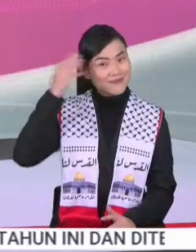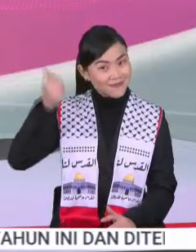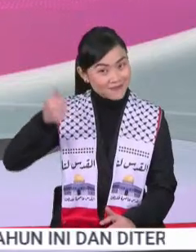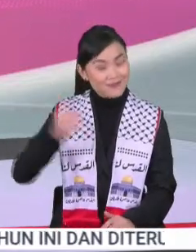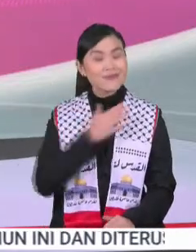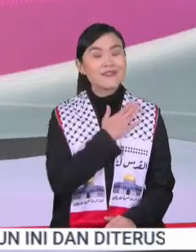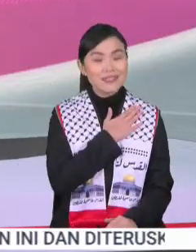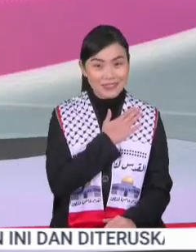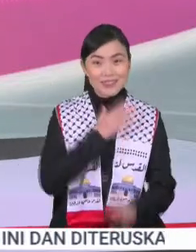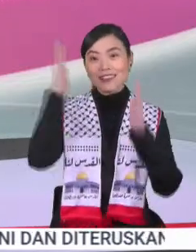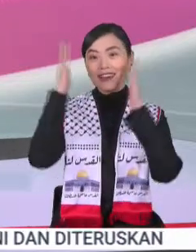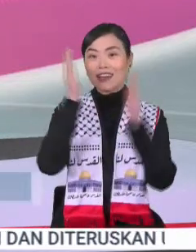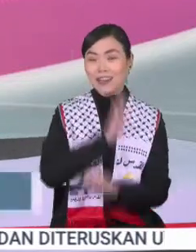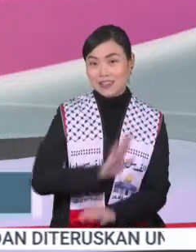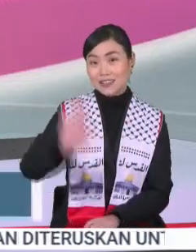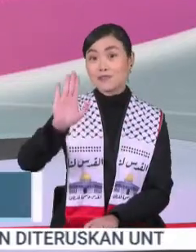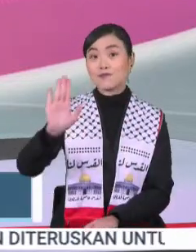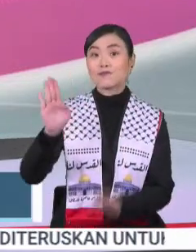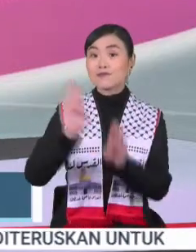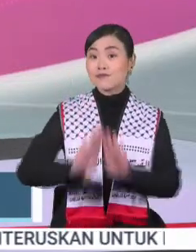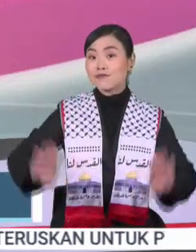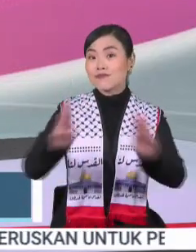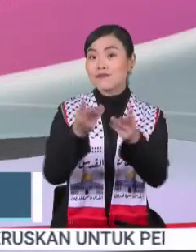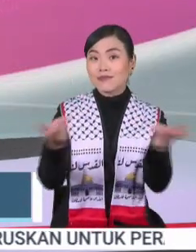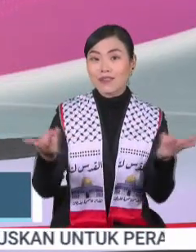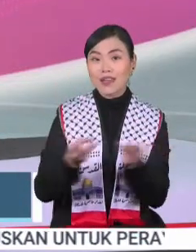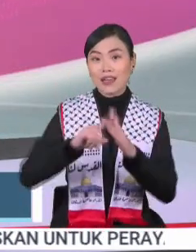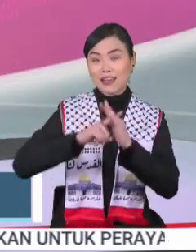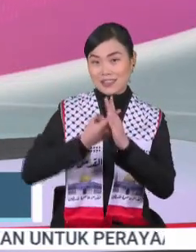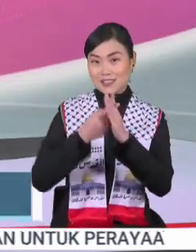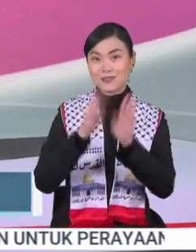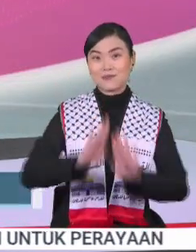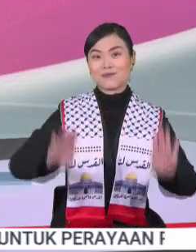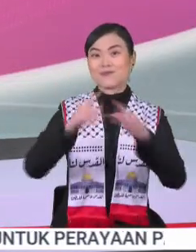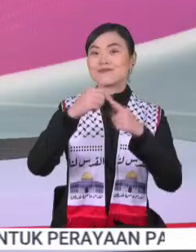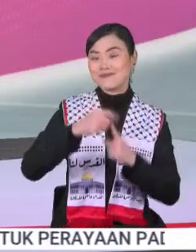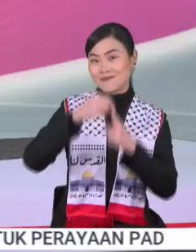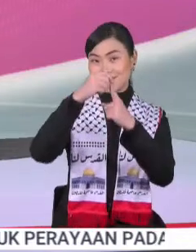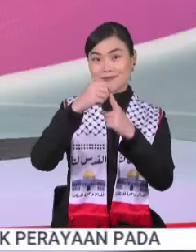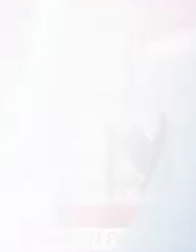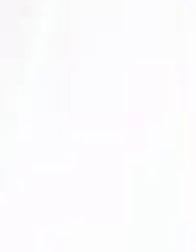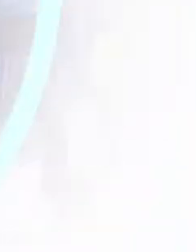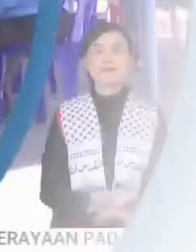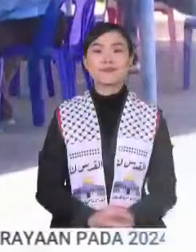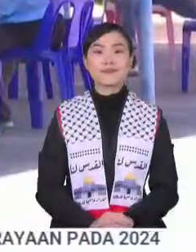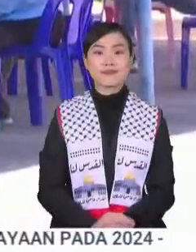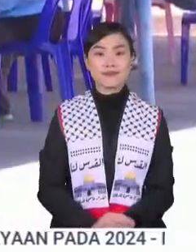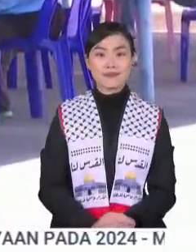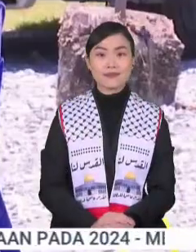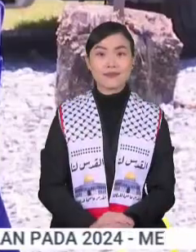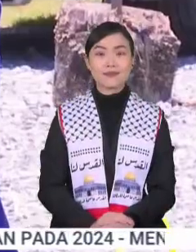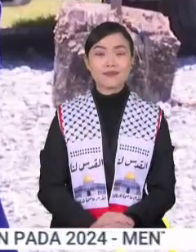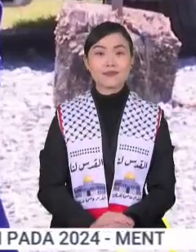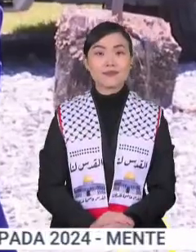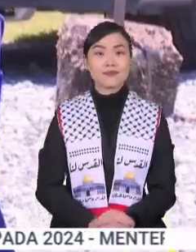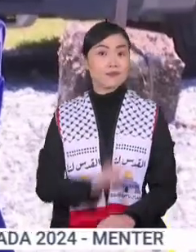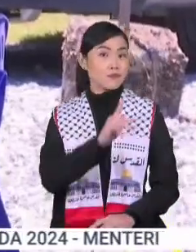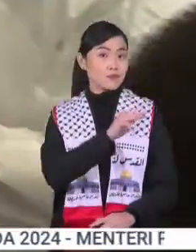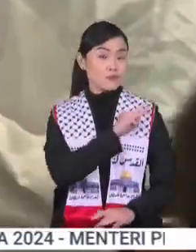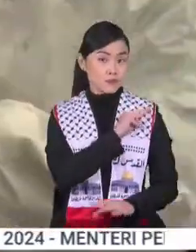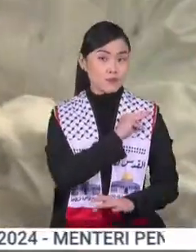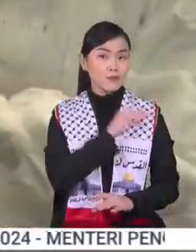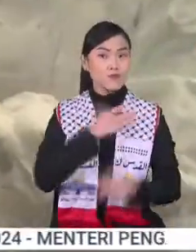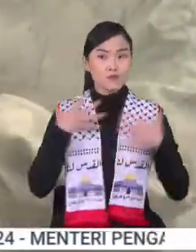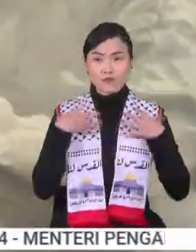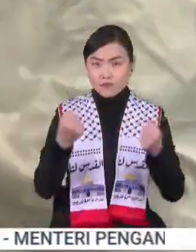Assalamualaikum salam Malaysia Madani berita wilayah kita mulakan dengan rangkuman berita utama hari ini Kementerian